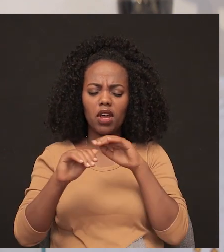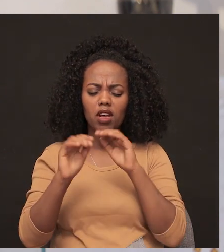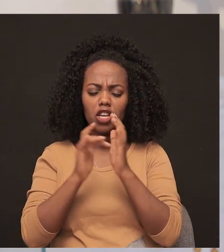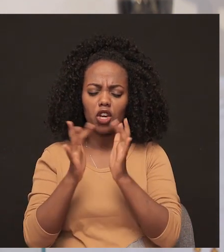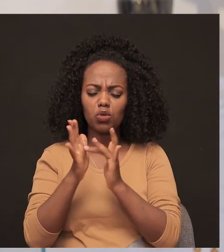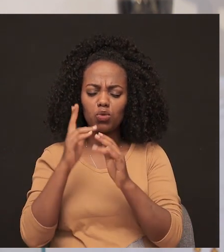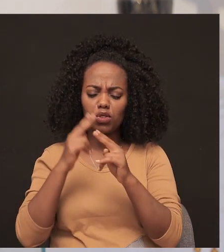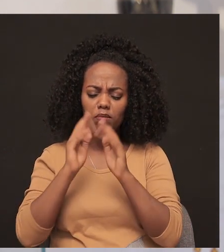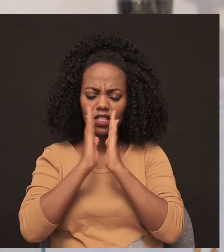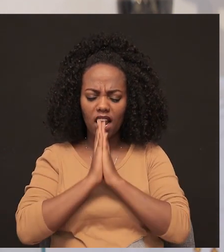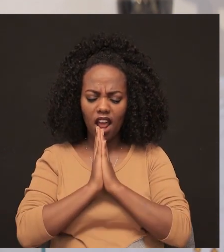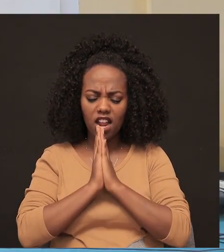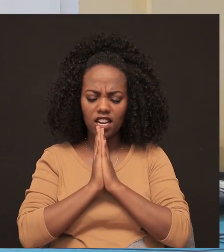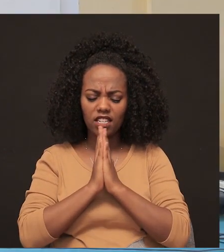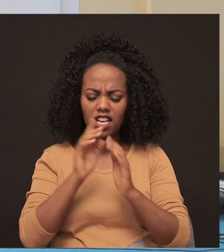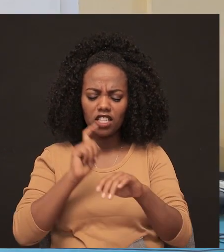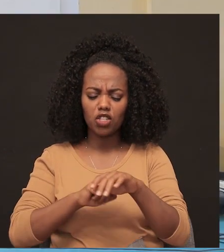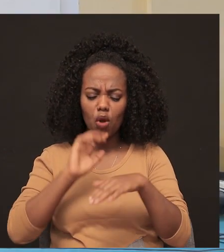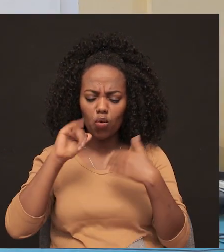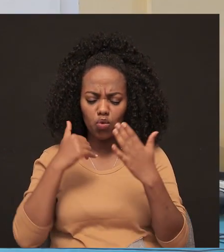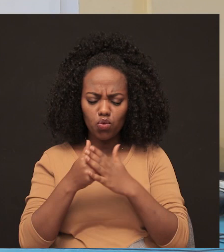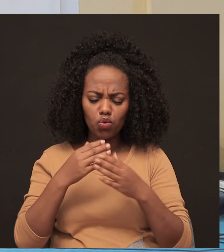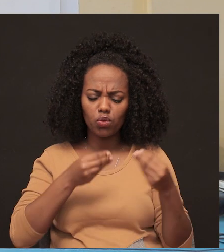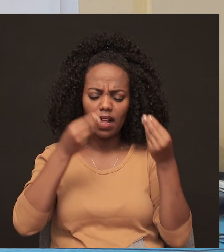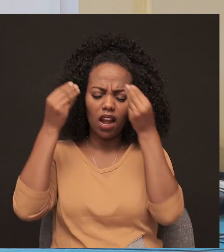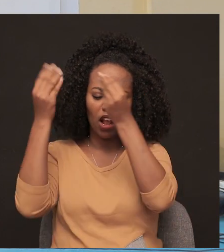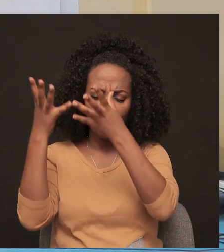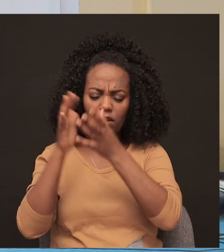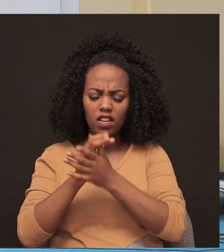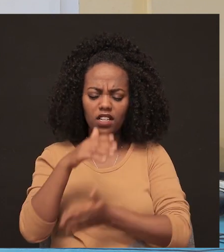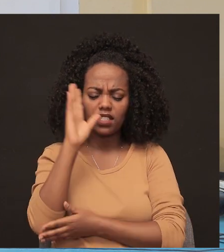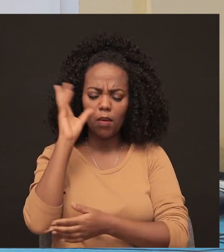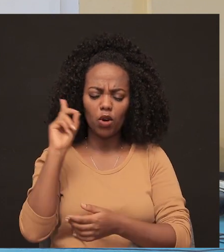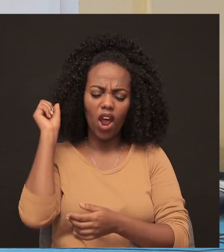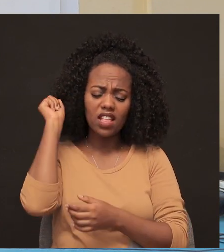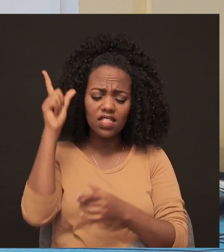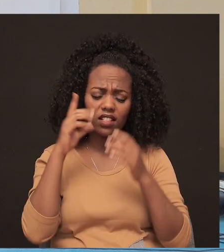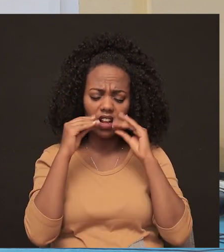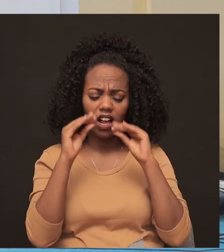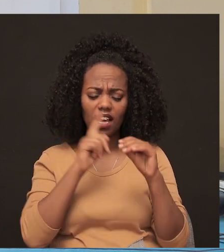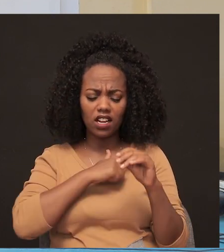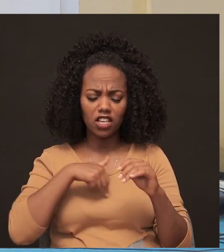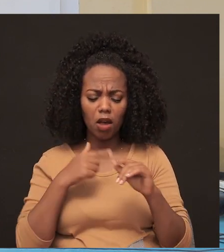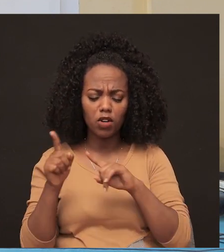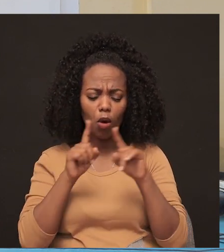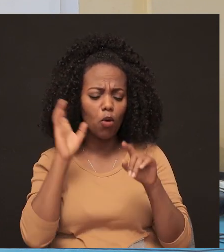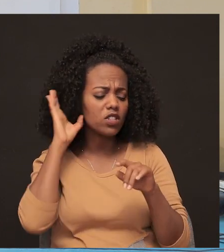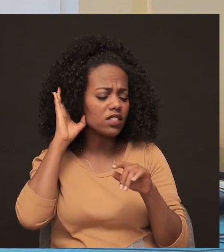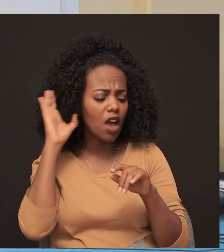ስም እንጸልያለን። ጊዜውን ሁሉ አንተ ተረከብ። እግዚአብሔር ሆይ አንተ ተናገረን፣ እኛም ደግሞ